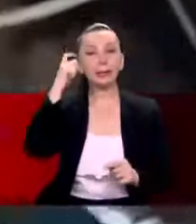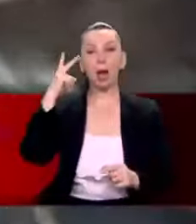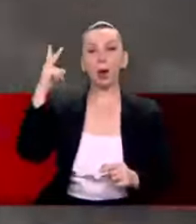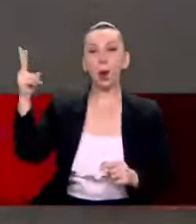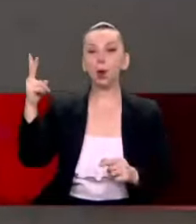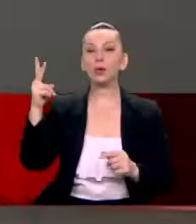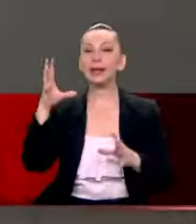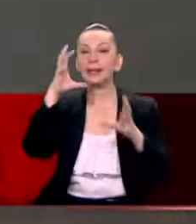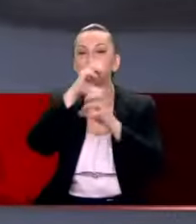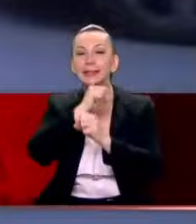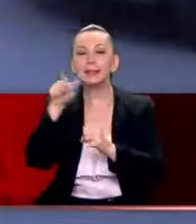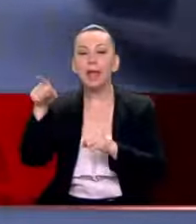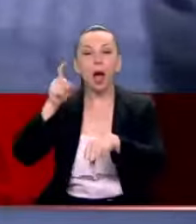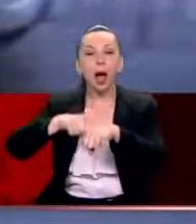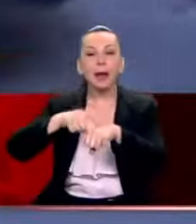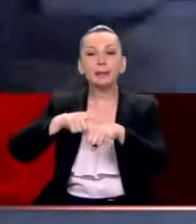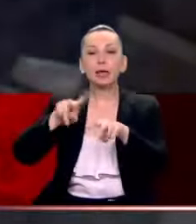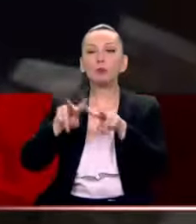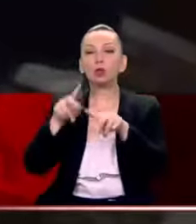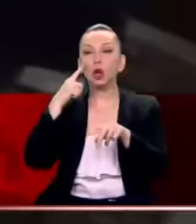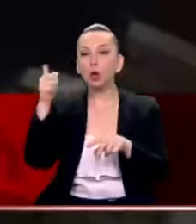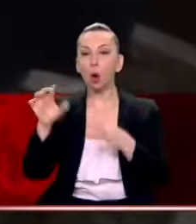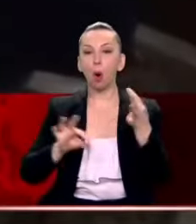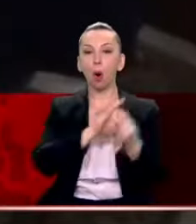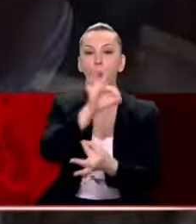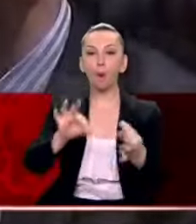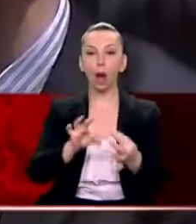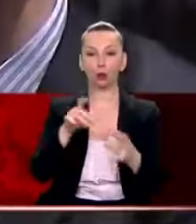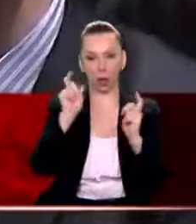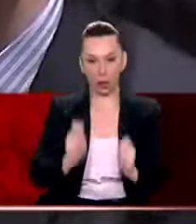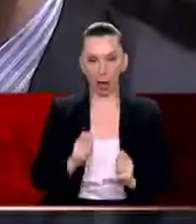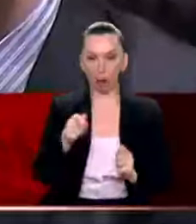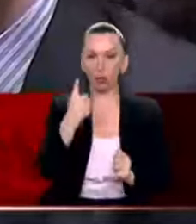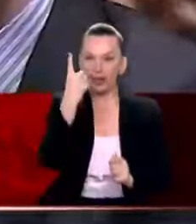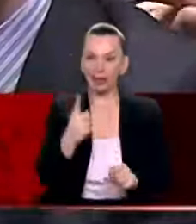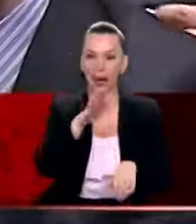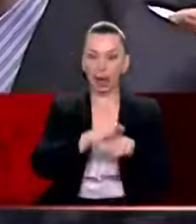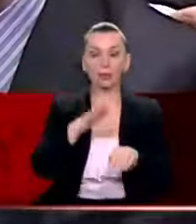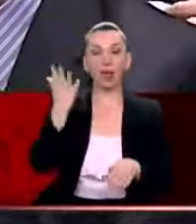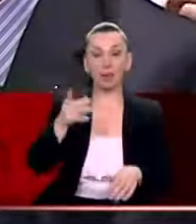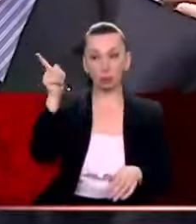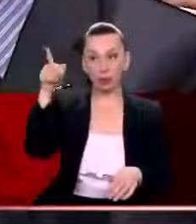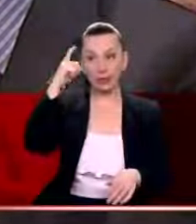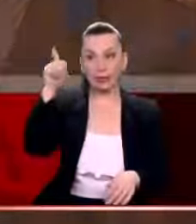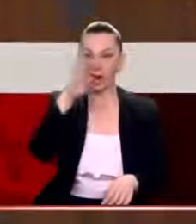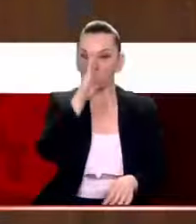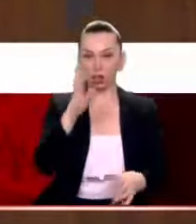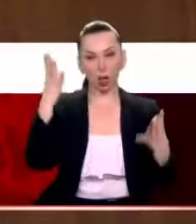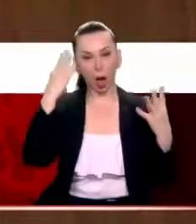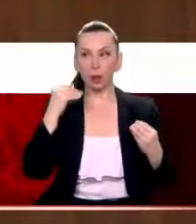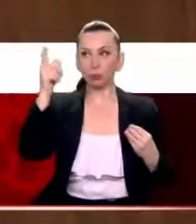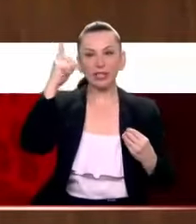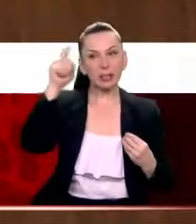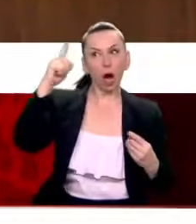Moss yönelik operasyonu bu sözlerle değerlendirdi bu işin ilk adımı dedi ciddi manada